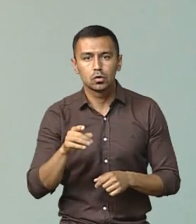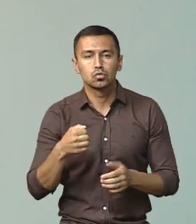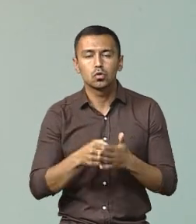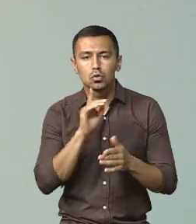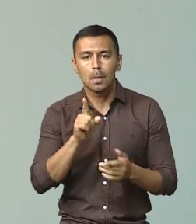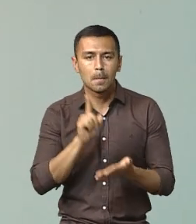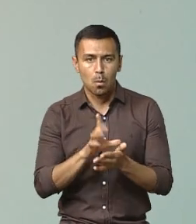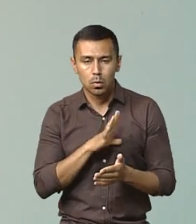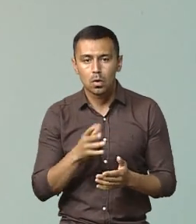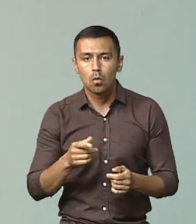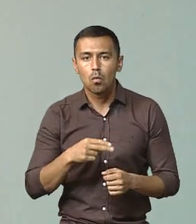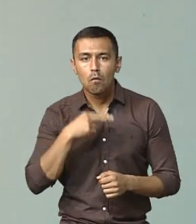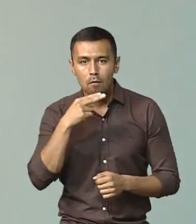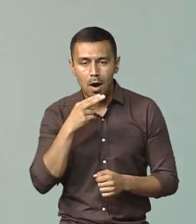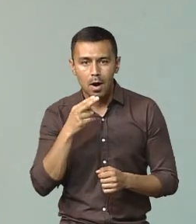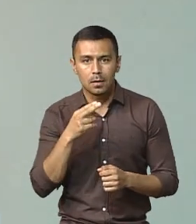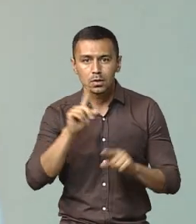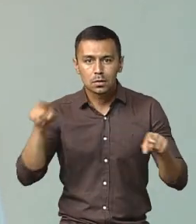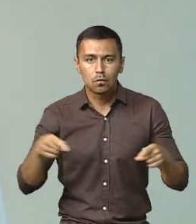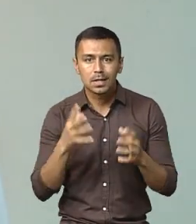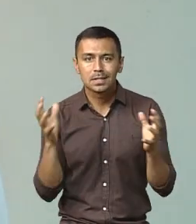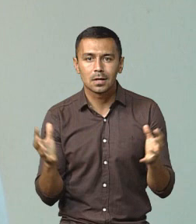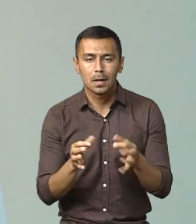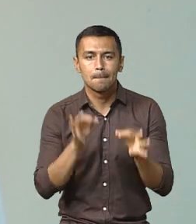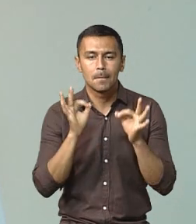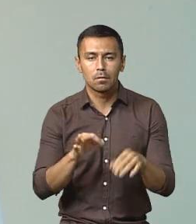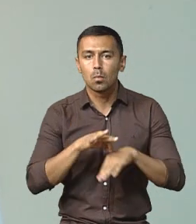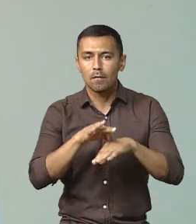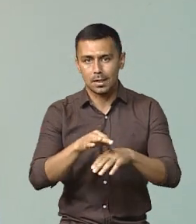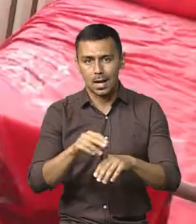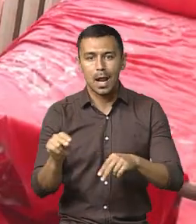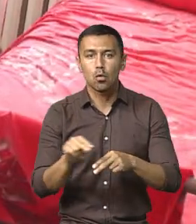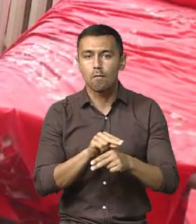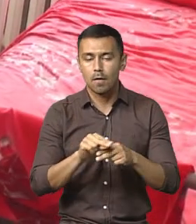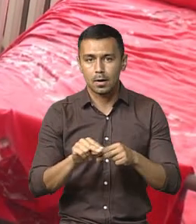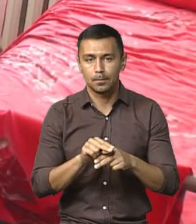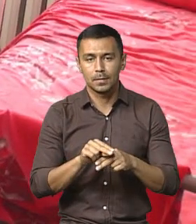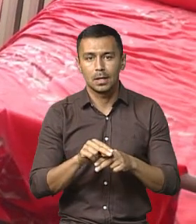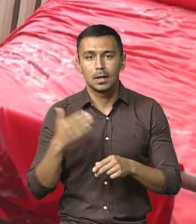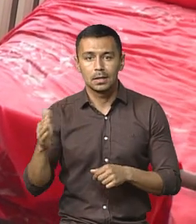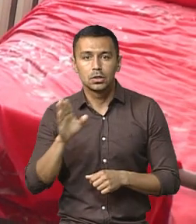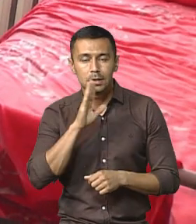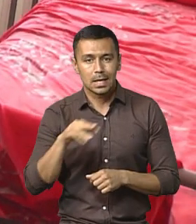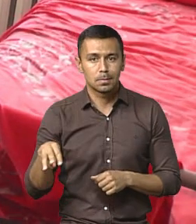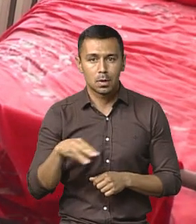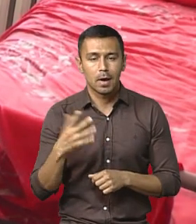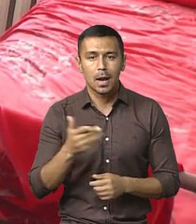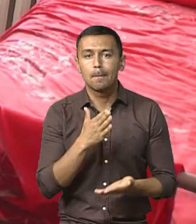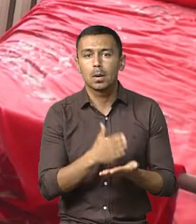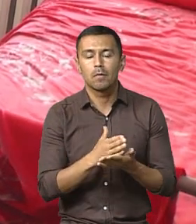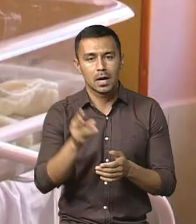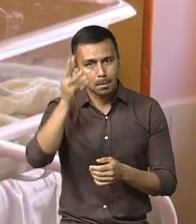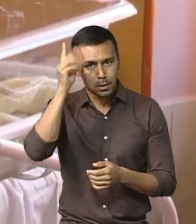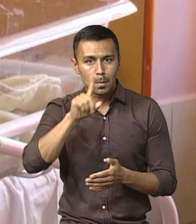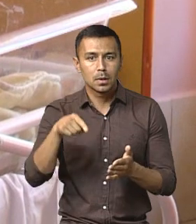увага, створений затишок і правильно проведене лікування. У Тетяни Кошової з Миколаєва, яка перебуває у